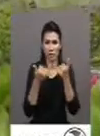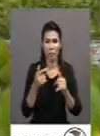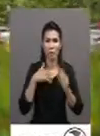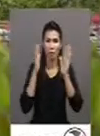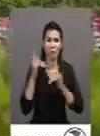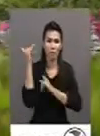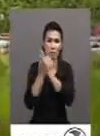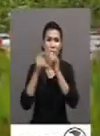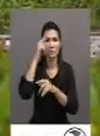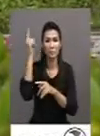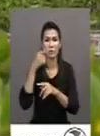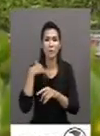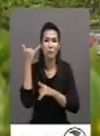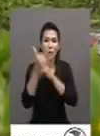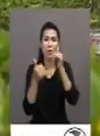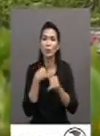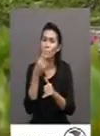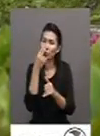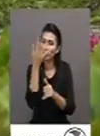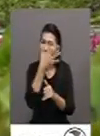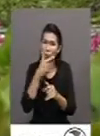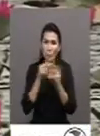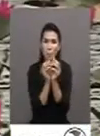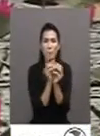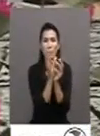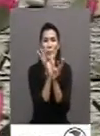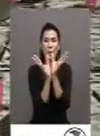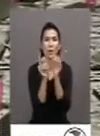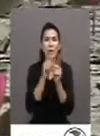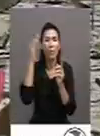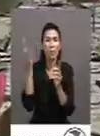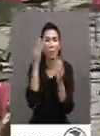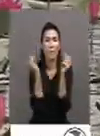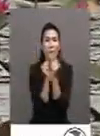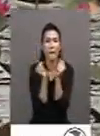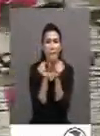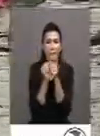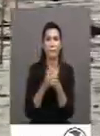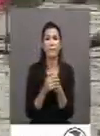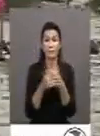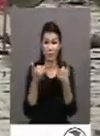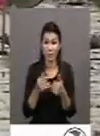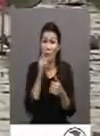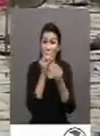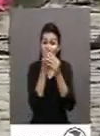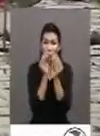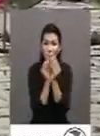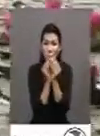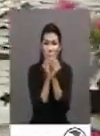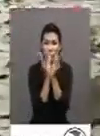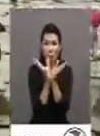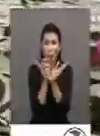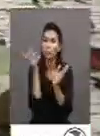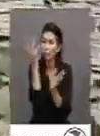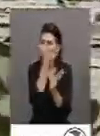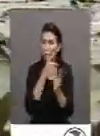องเที่ยวแห่ชมความงามของดอกบัวแดงที่แข่งกันบานรับลมหนาวกันมากเลยทีเดียวโดยช่วงที่มีดอกบัวบานมากที่สุดและส